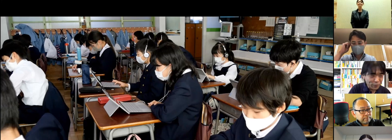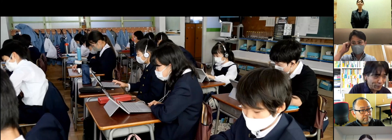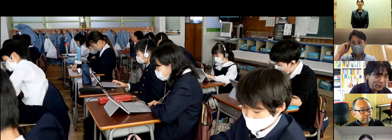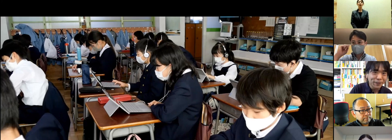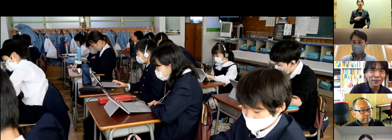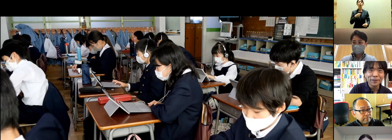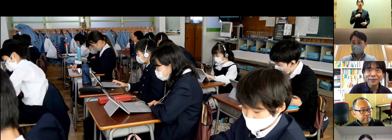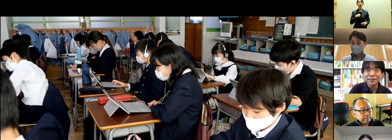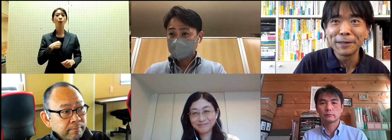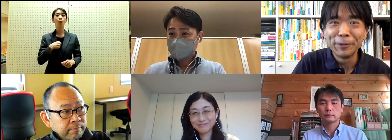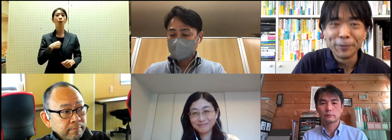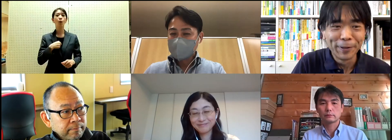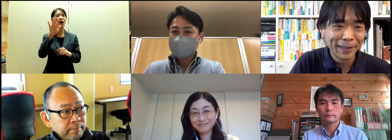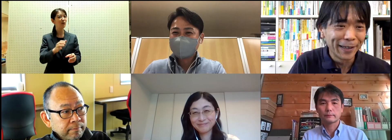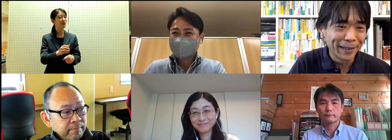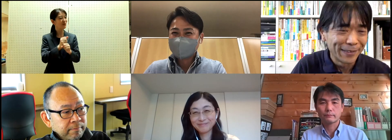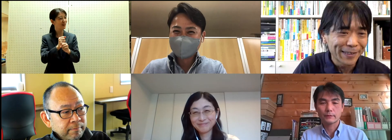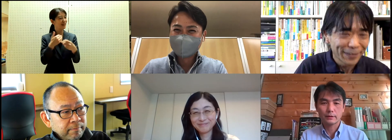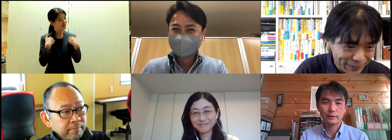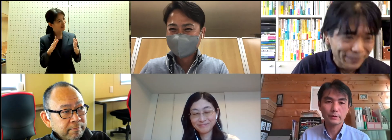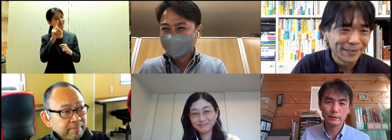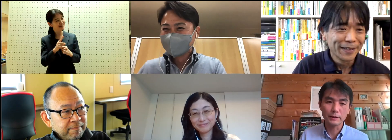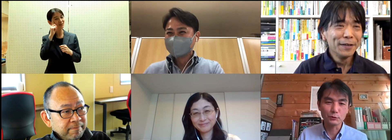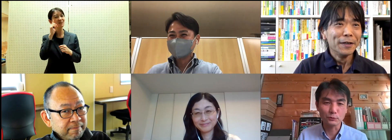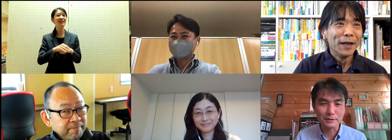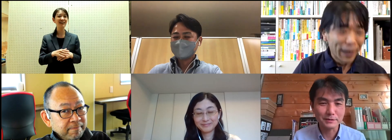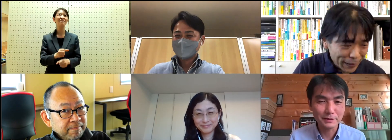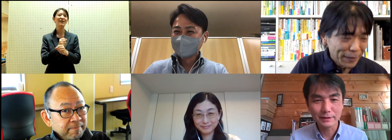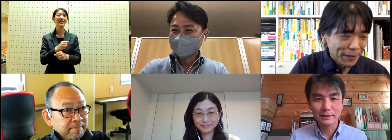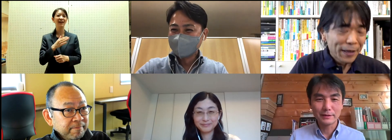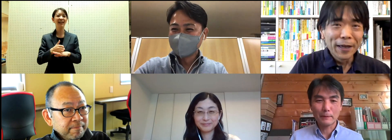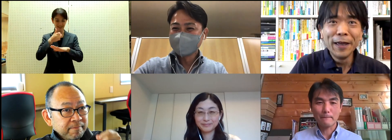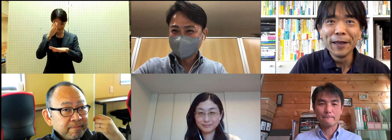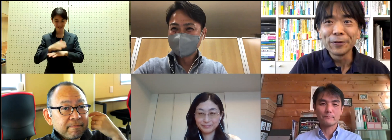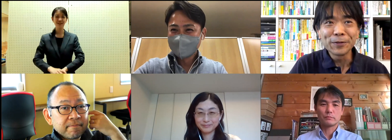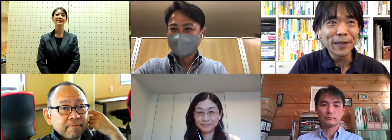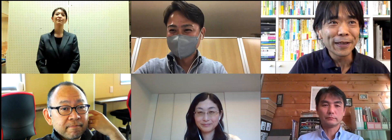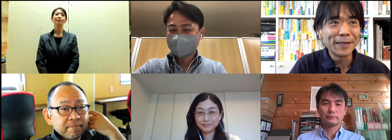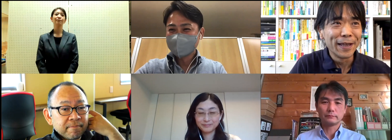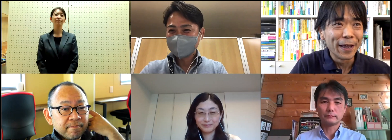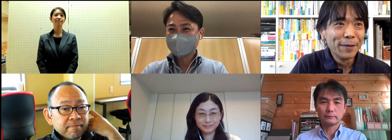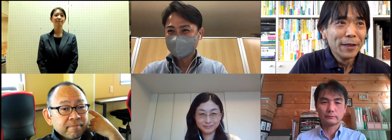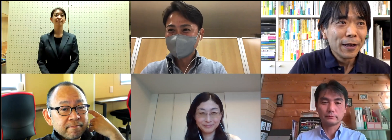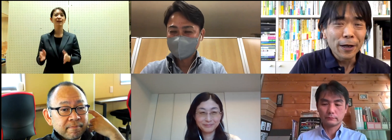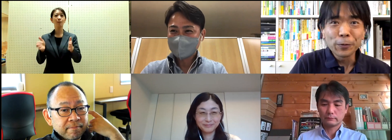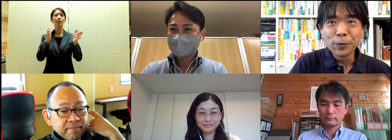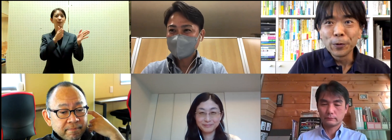まとめる必要がないぐらいきっちり集めていただきました。ありがとうございます。 いやいや、とんでもない。 はい、それでですね、